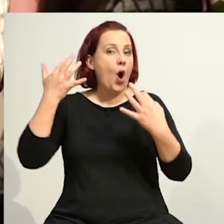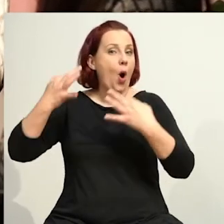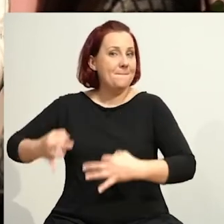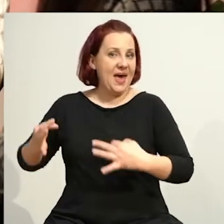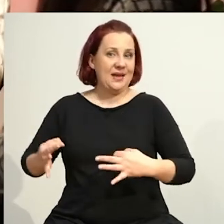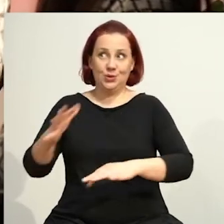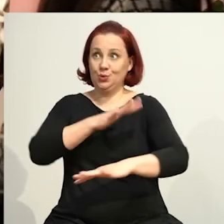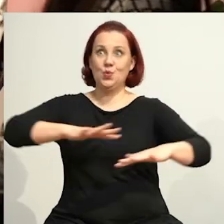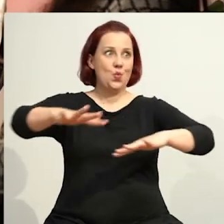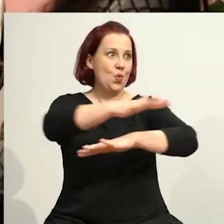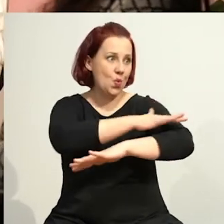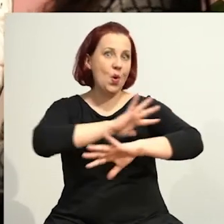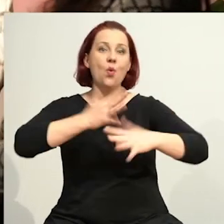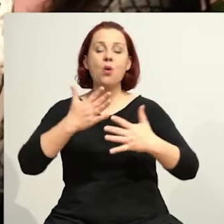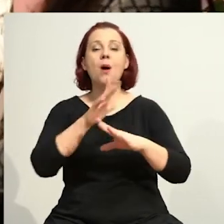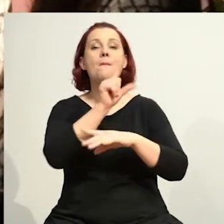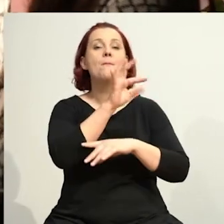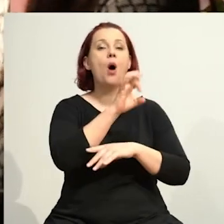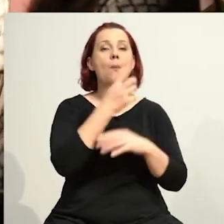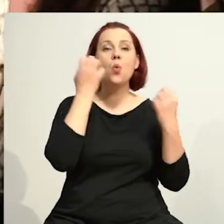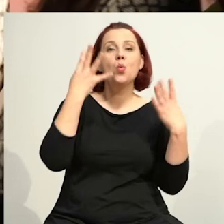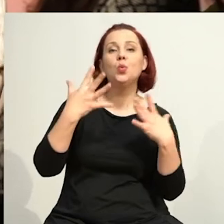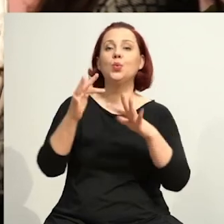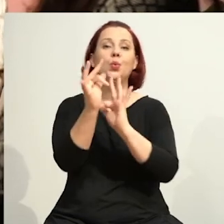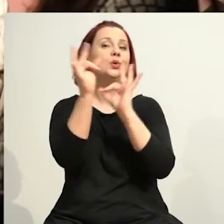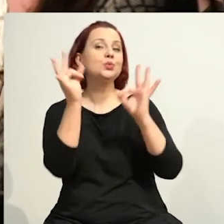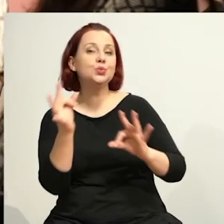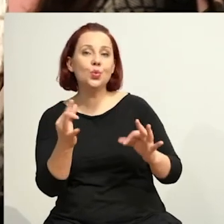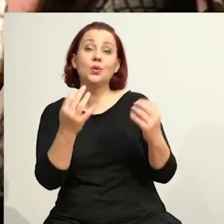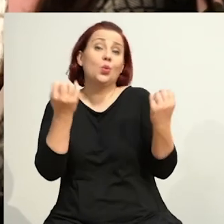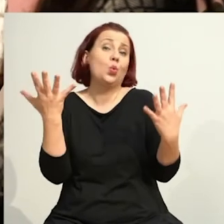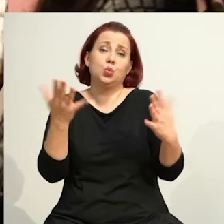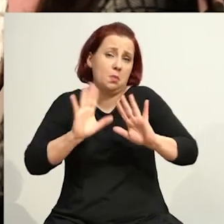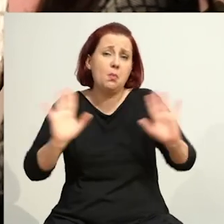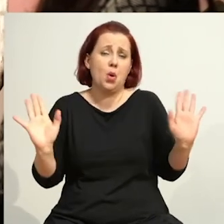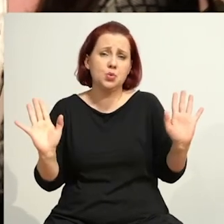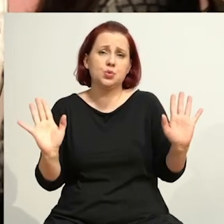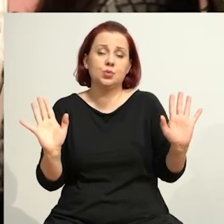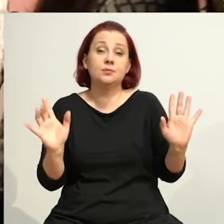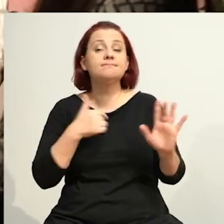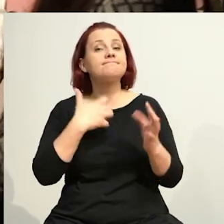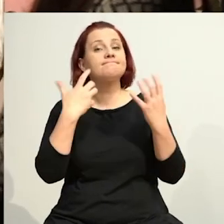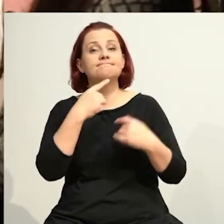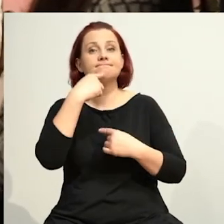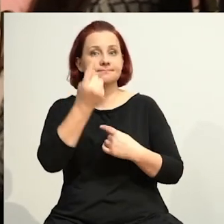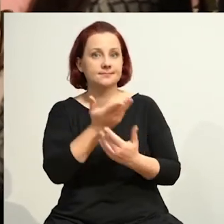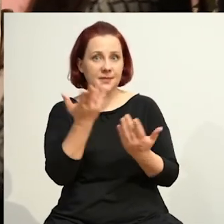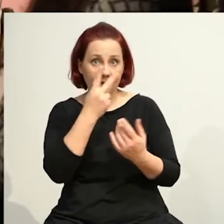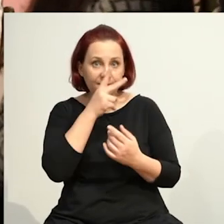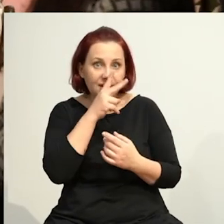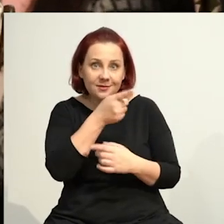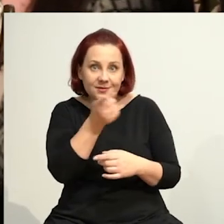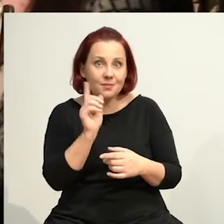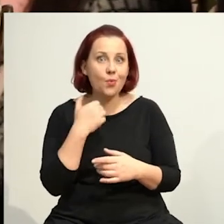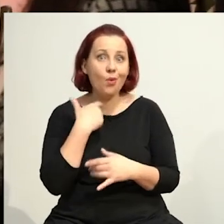w tej przestrzeni, czy popkultury, czy po prostu sztuki, czy kultury zwyczajnie, to chciałabym wspomnieć, czy państwo widzieli, ci, którzy